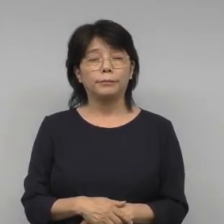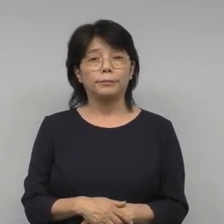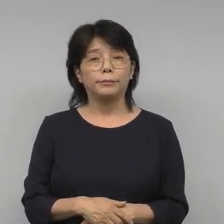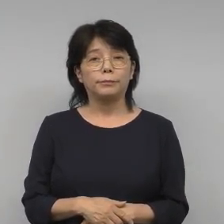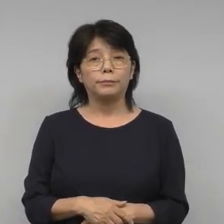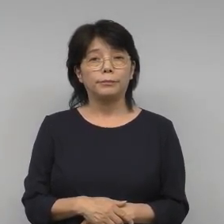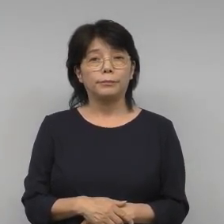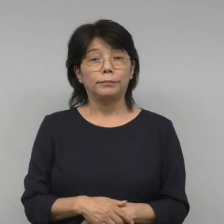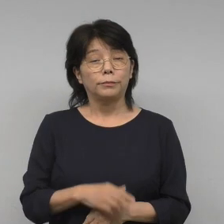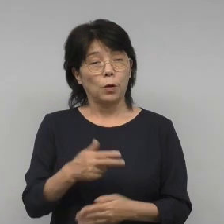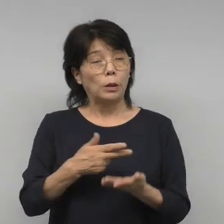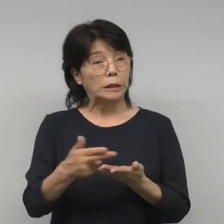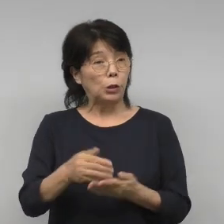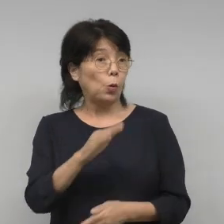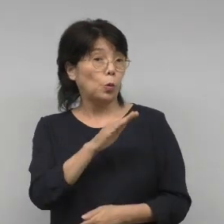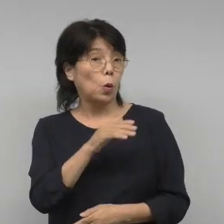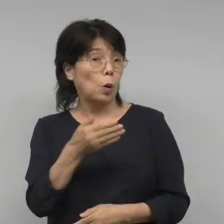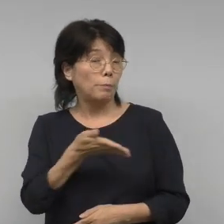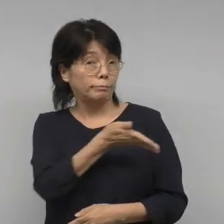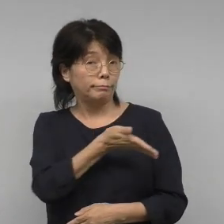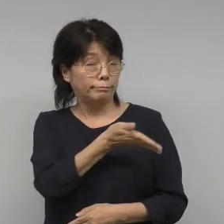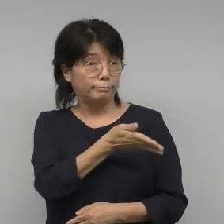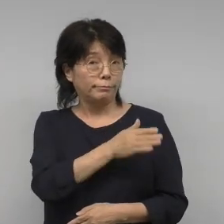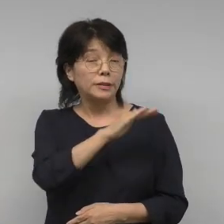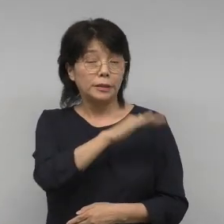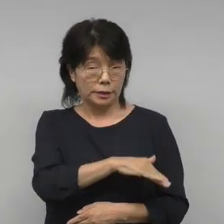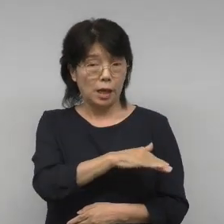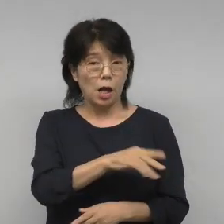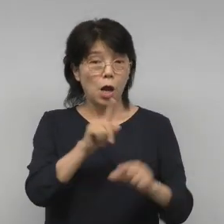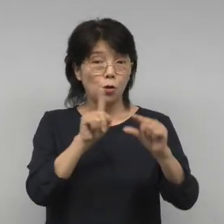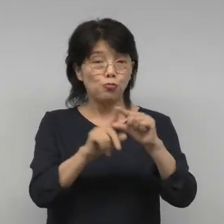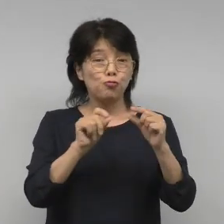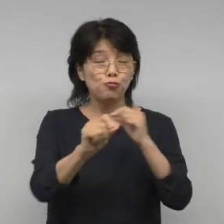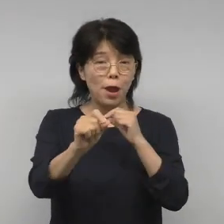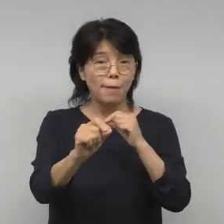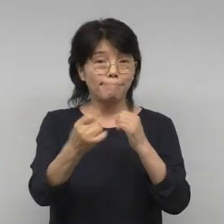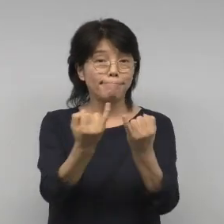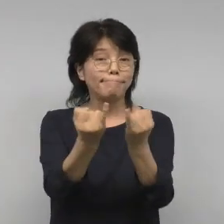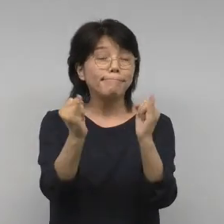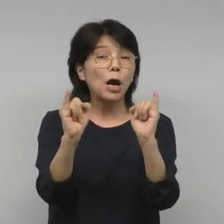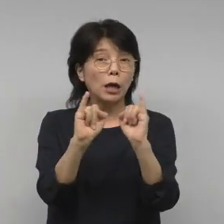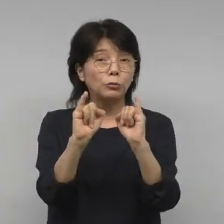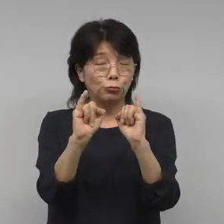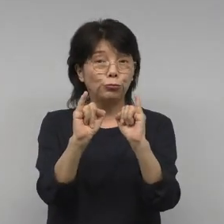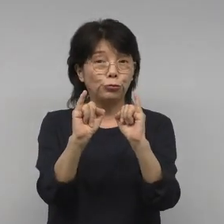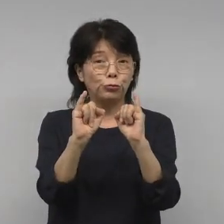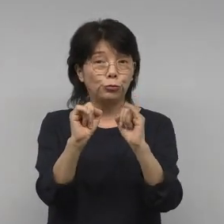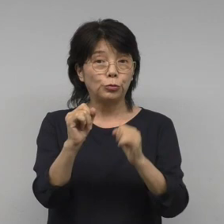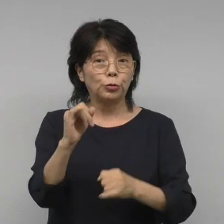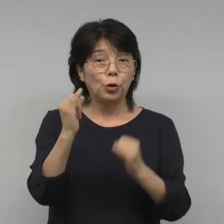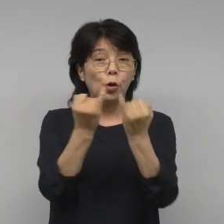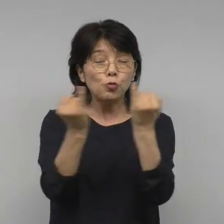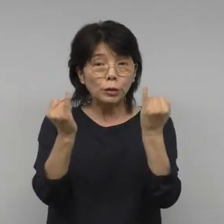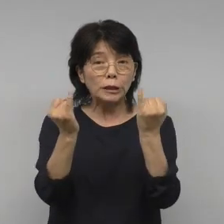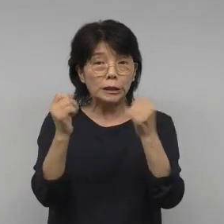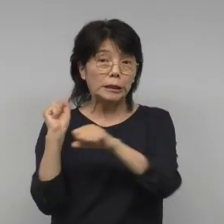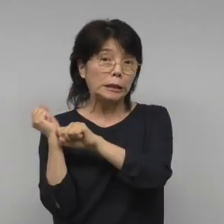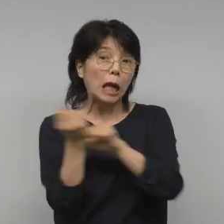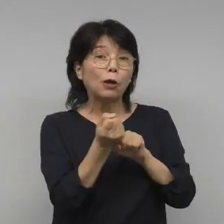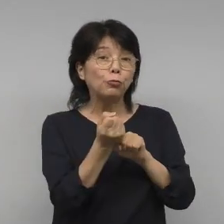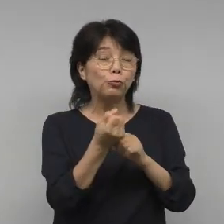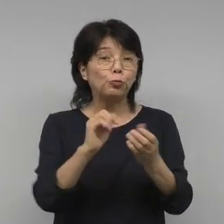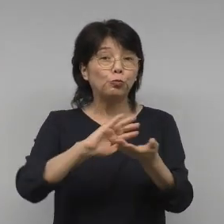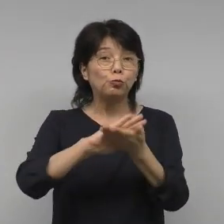この資料のスライドの右下にですね、中園ガールズっていう女子野球のですね、まあ、クラブが発足した